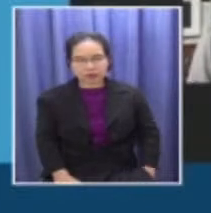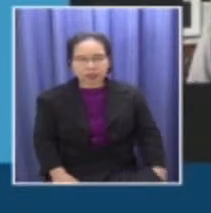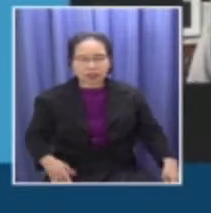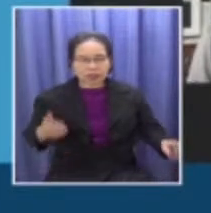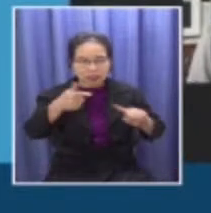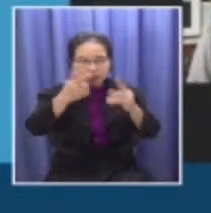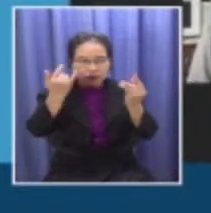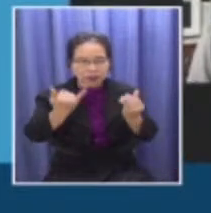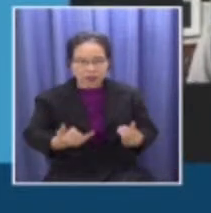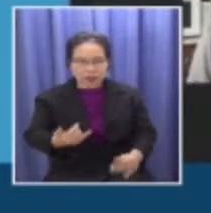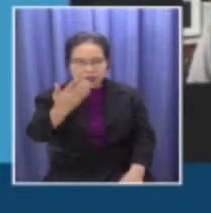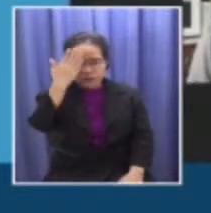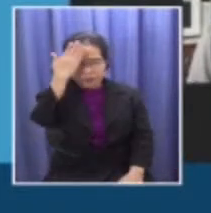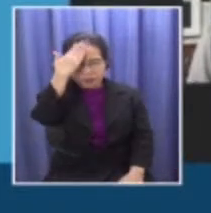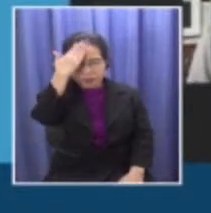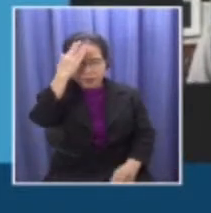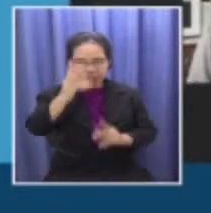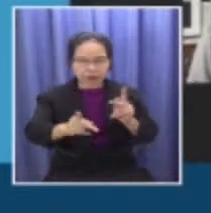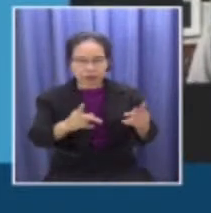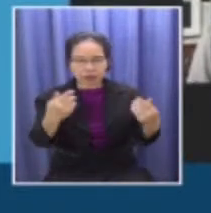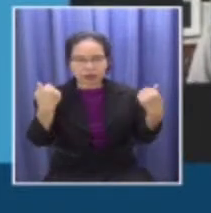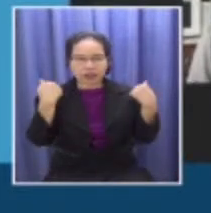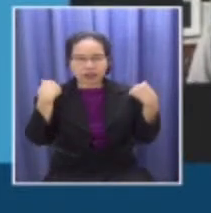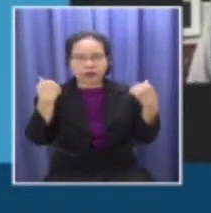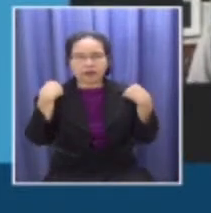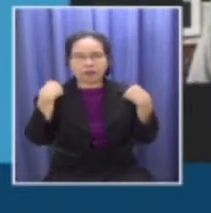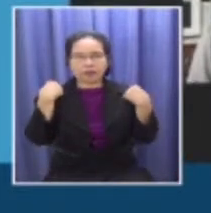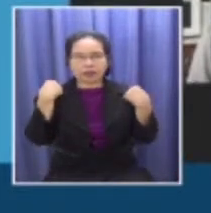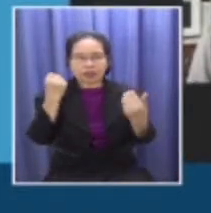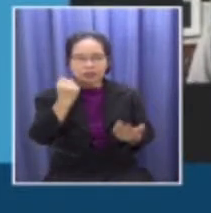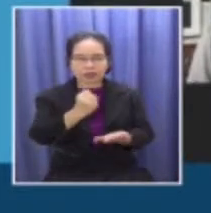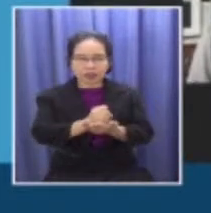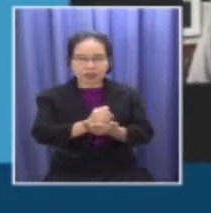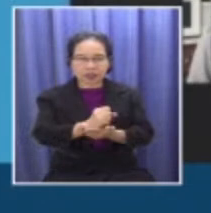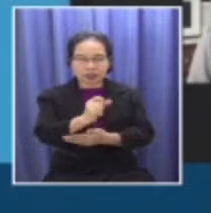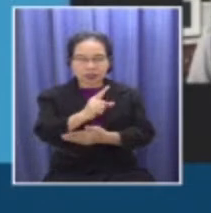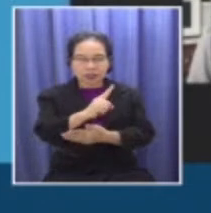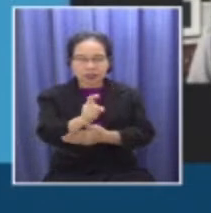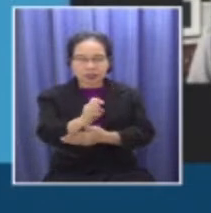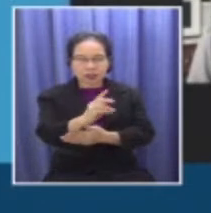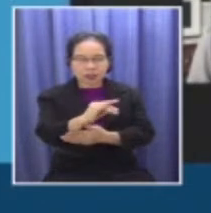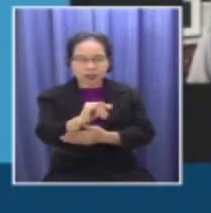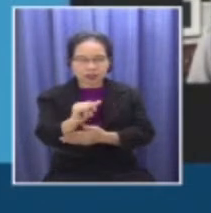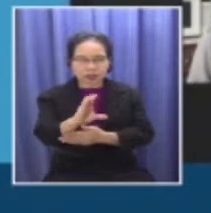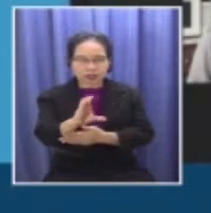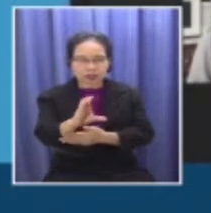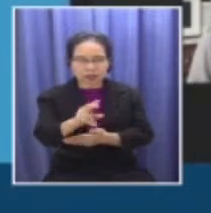eti yetime mpo se ya twere yeremu nyina mpo wo twere kronkron ni din no so ye pe